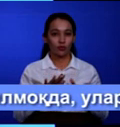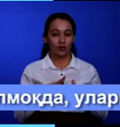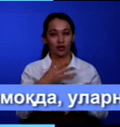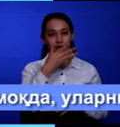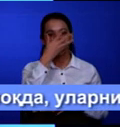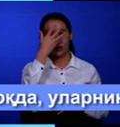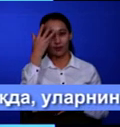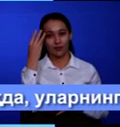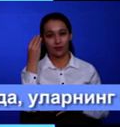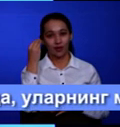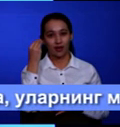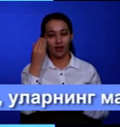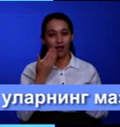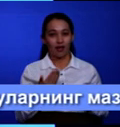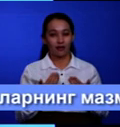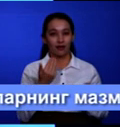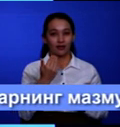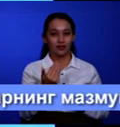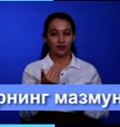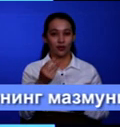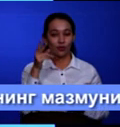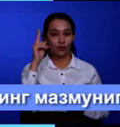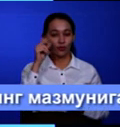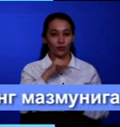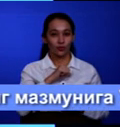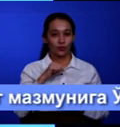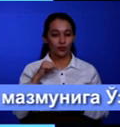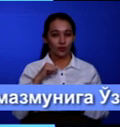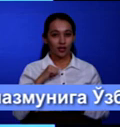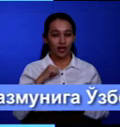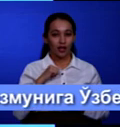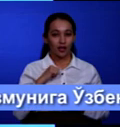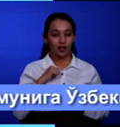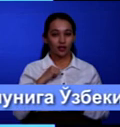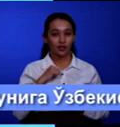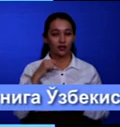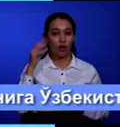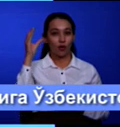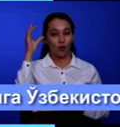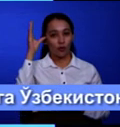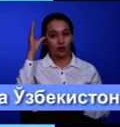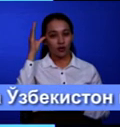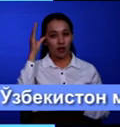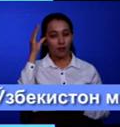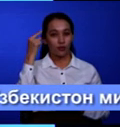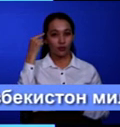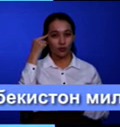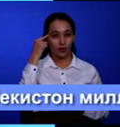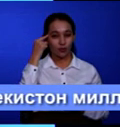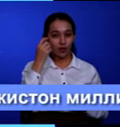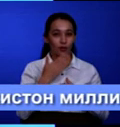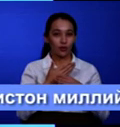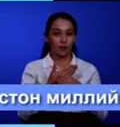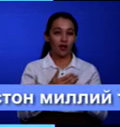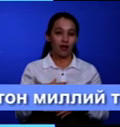unutgan ko'rinadi. Agar siz ularga o'zingizning bilimingiz, topqirligingiz bilan yordam bersangiz,